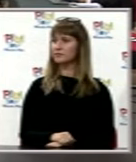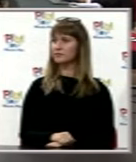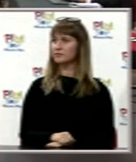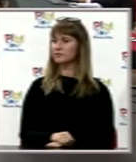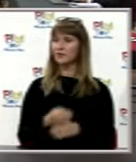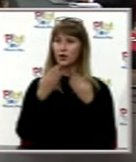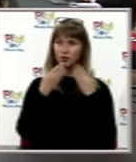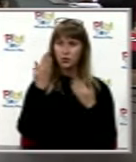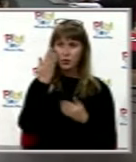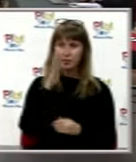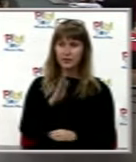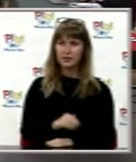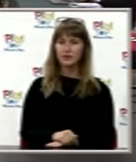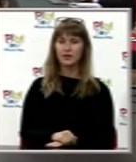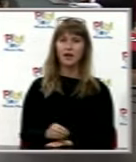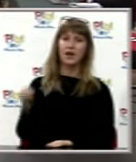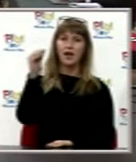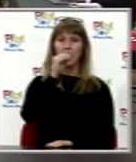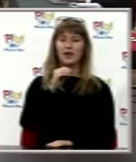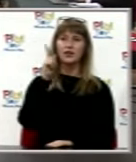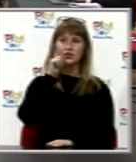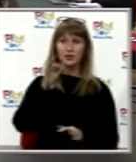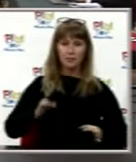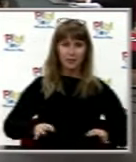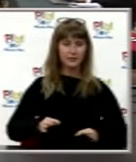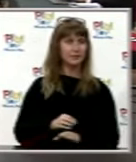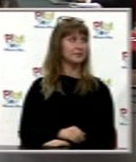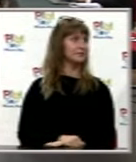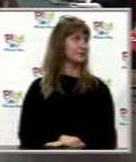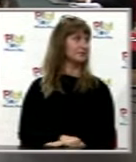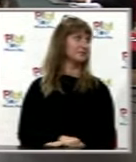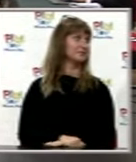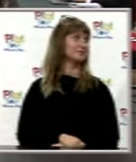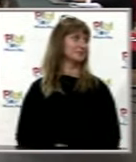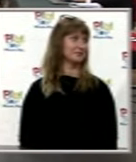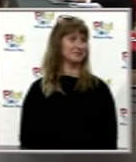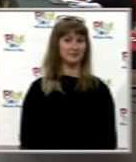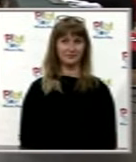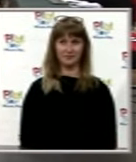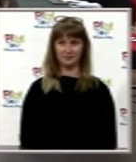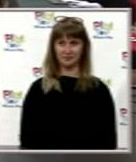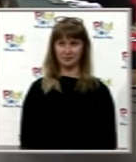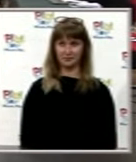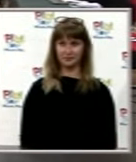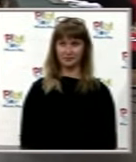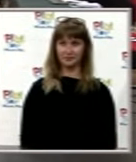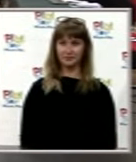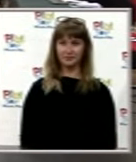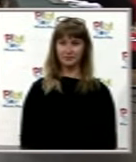Dziękuję bardzo. Proszę bardzo, tu jeszcze pan zgłasza się do wypowiedzi. Bardzo proszę włączyć mikrofon, przedstawić się.